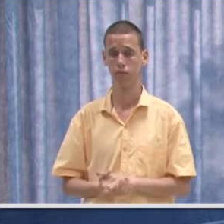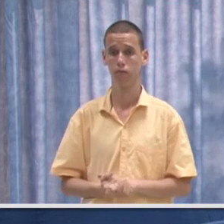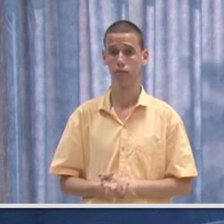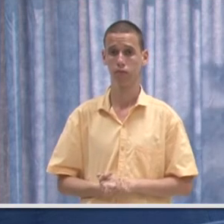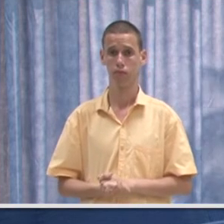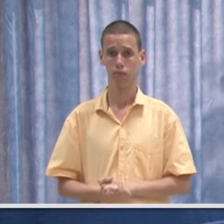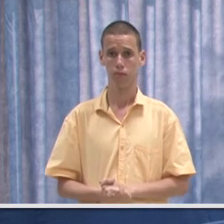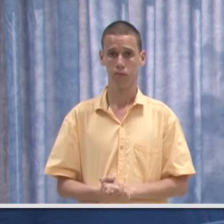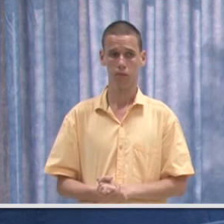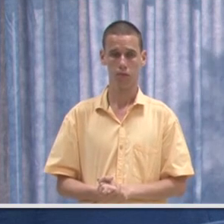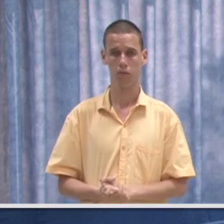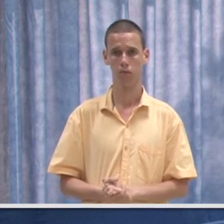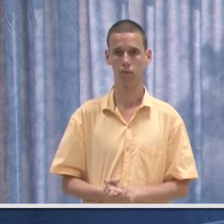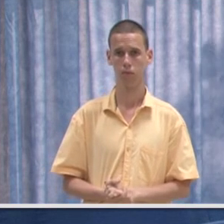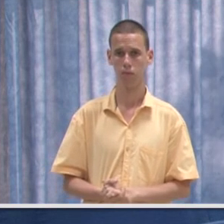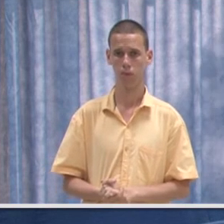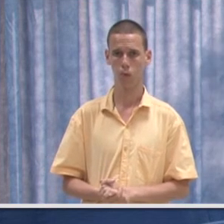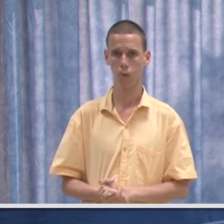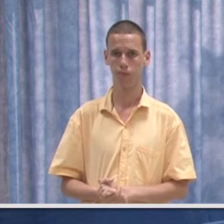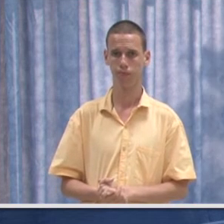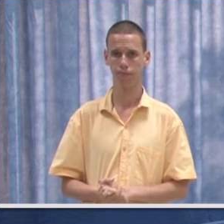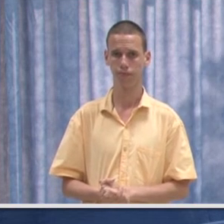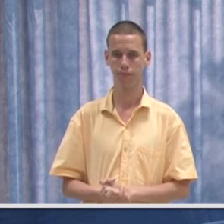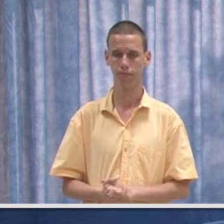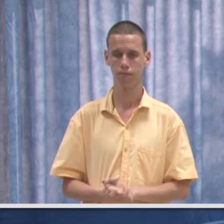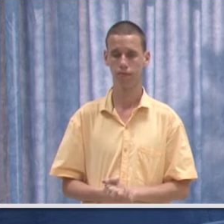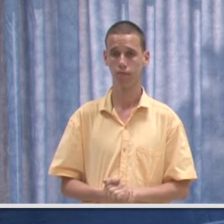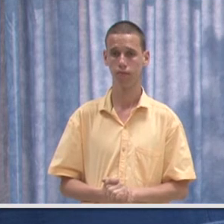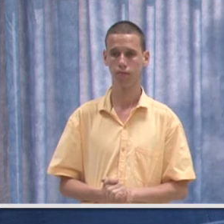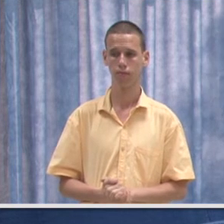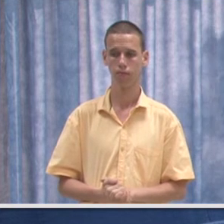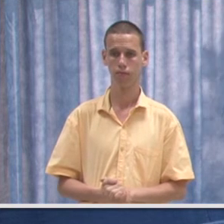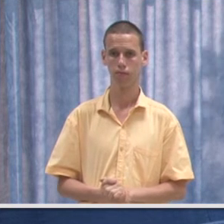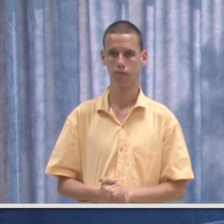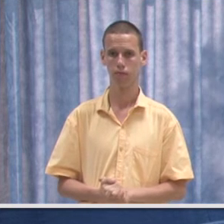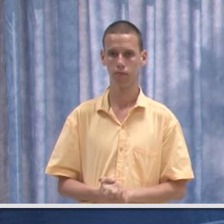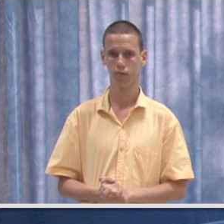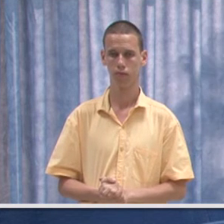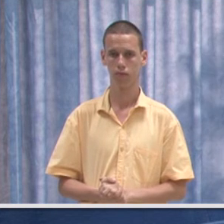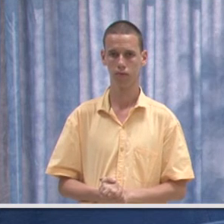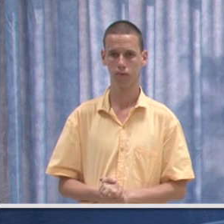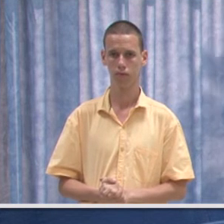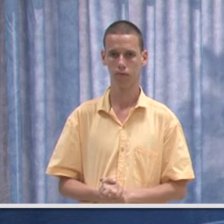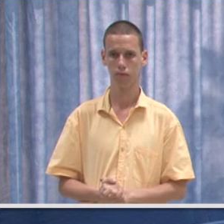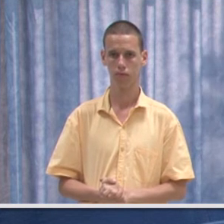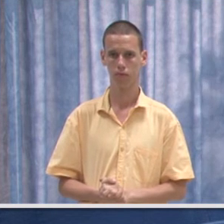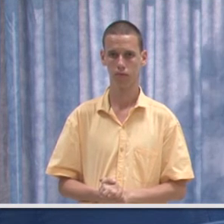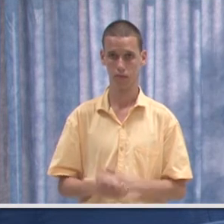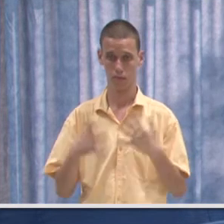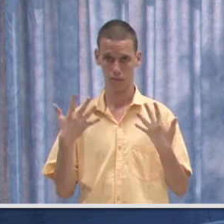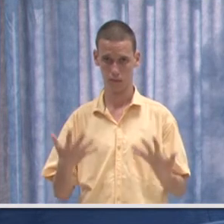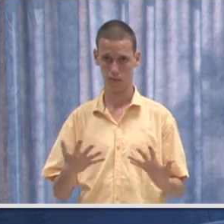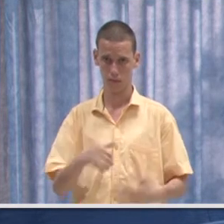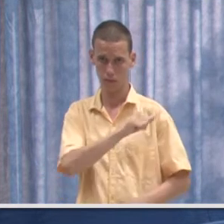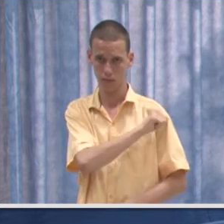possible, ça peut être nous qui voyons. Puis reprend l'hôpital même sur bon service là,